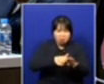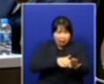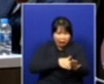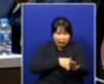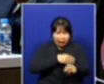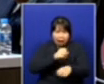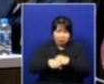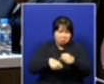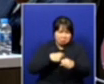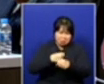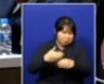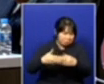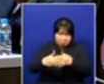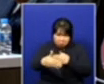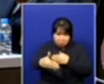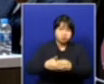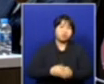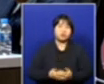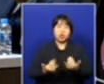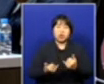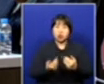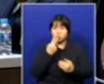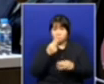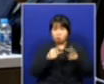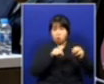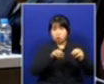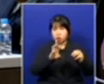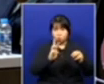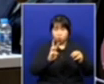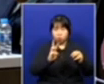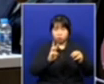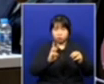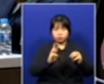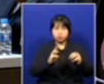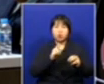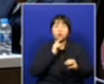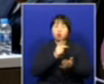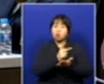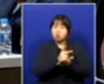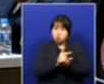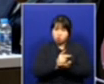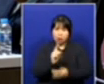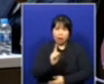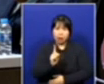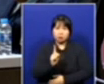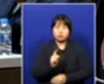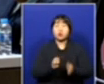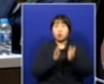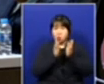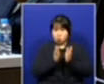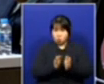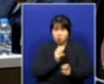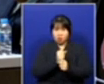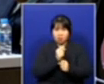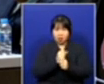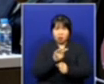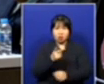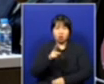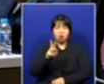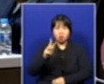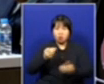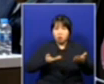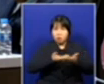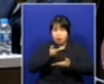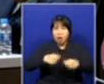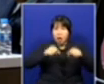ท่านไปดูในมาตราที่6ครับท่านบอกว่าท่านจะกู้ ให้คณะรัฐมนตรีพิจารณาอนุมัติ